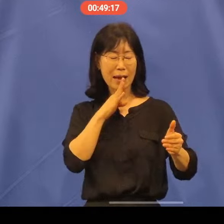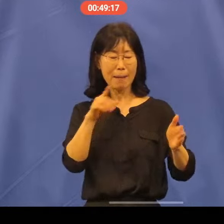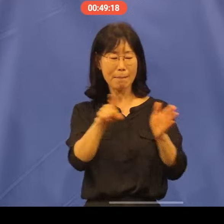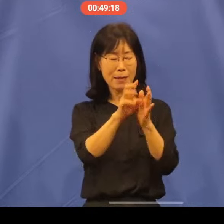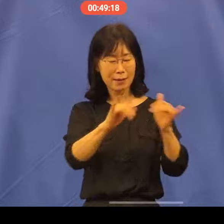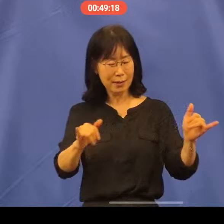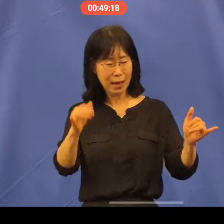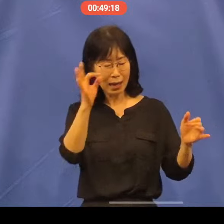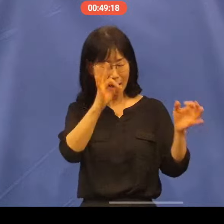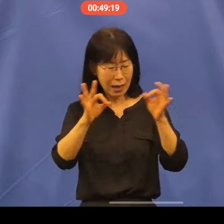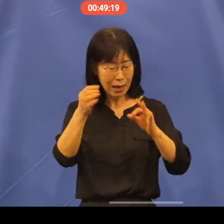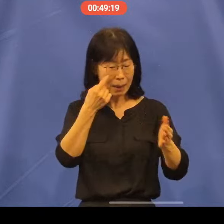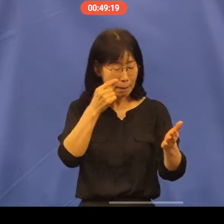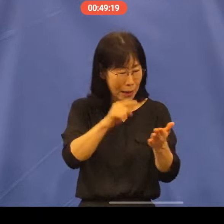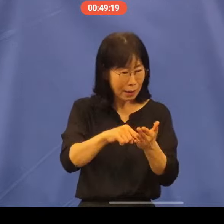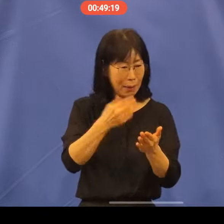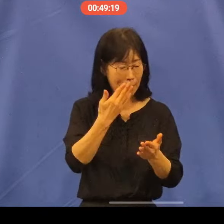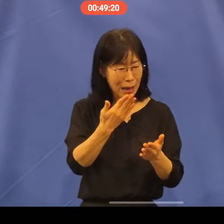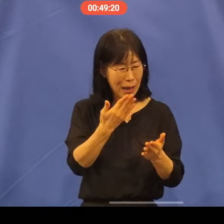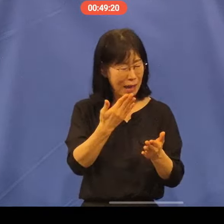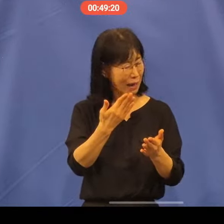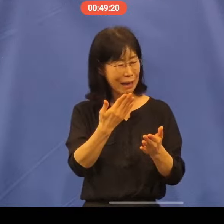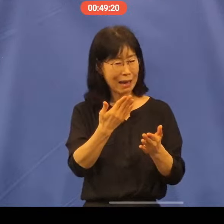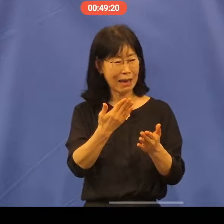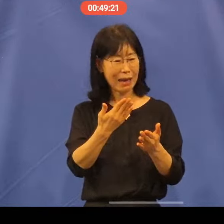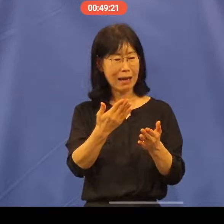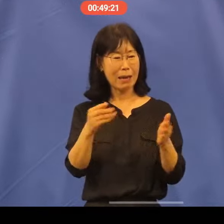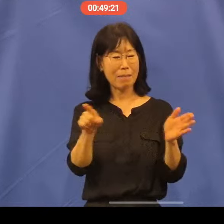수 있겠느냐는 거예요.